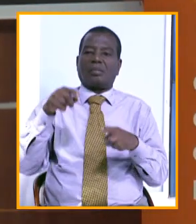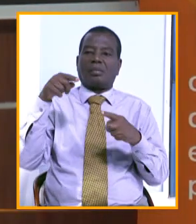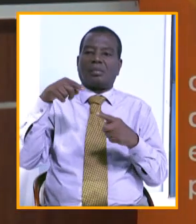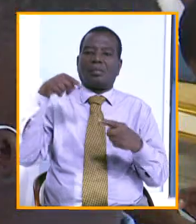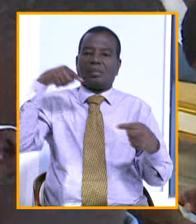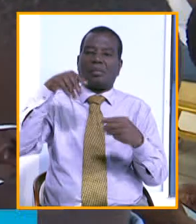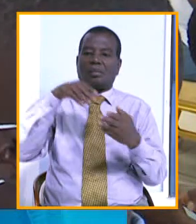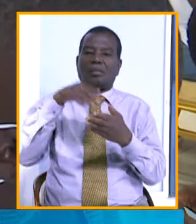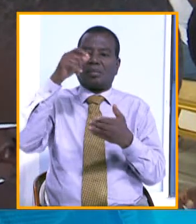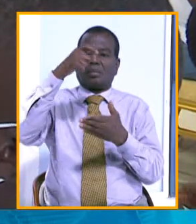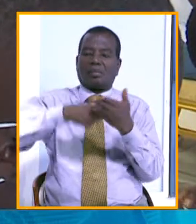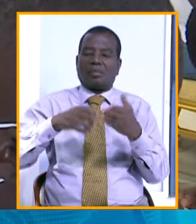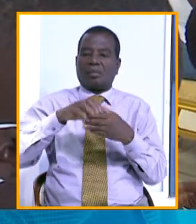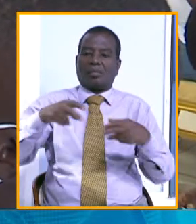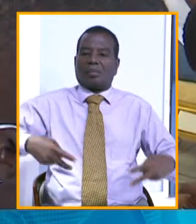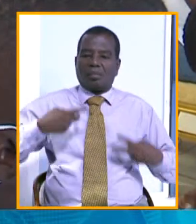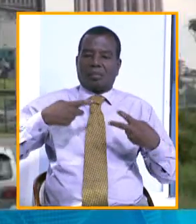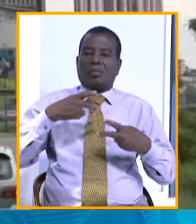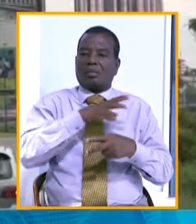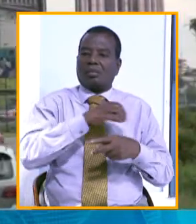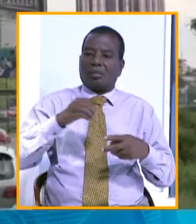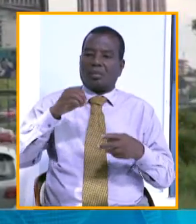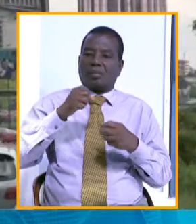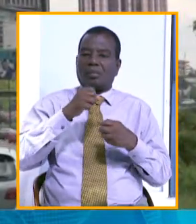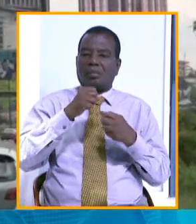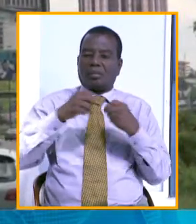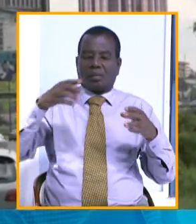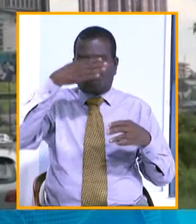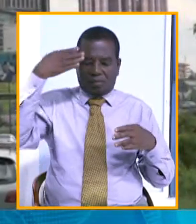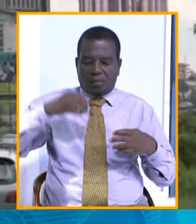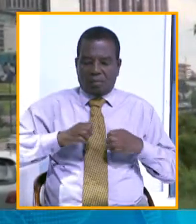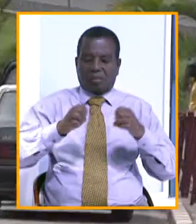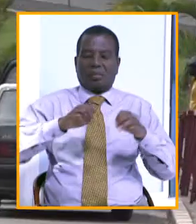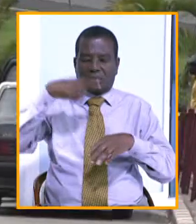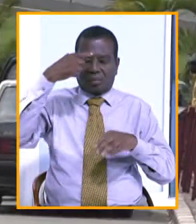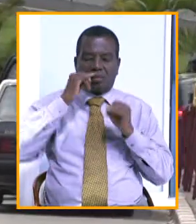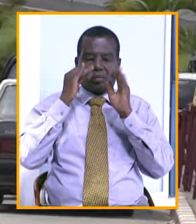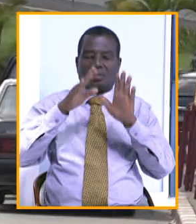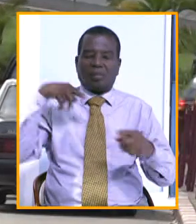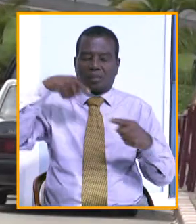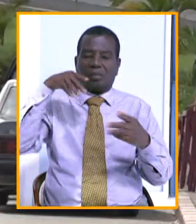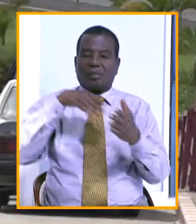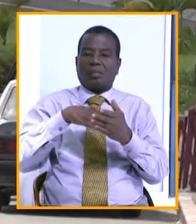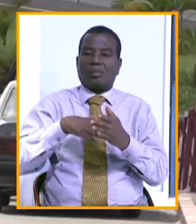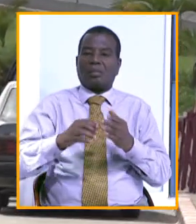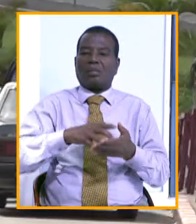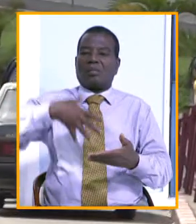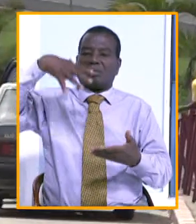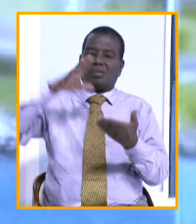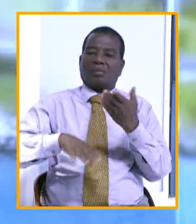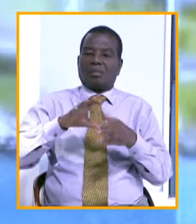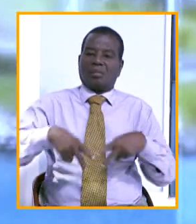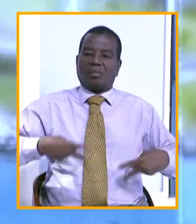réduction du coût de la vie et du respect du droit des consommateurs, sans oublier les efforts du gouvernement ivoirien à lutter contre la cherté de la vie.